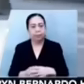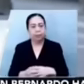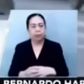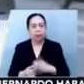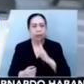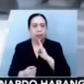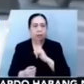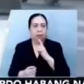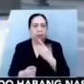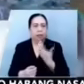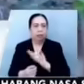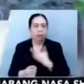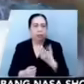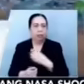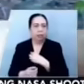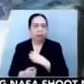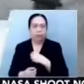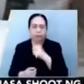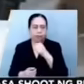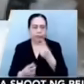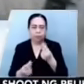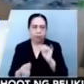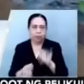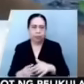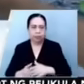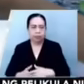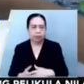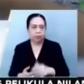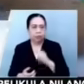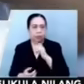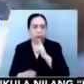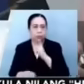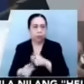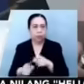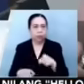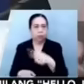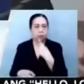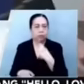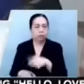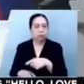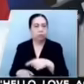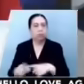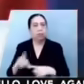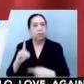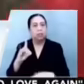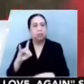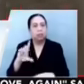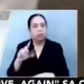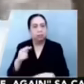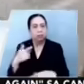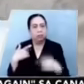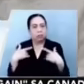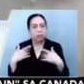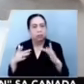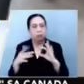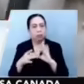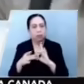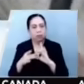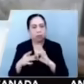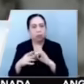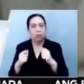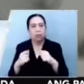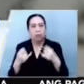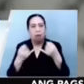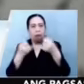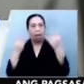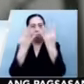law enforcement will not do that. Hindi rin umano totoo ang sinasabi ng DILG na nakakonekta sa live wire ang barbed wires